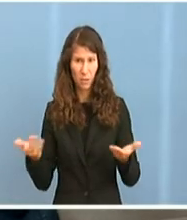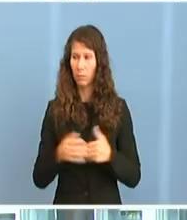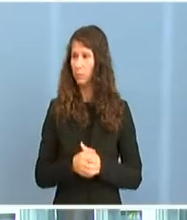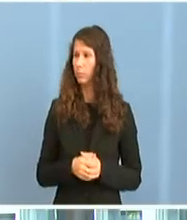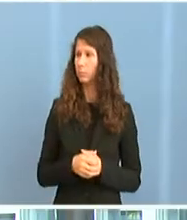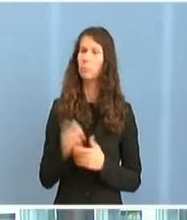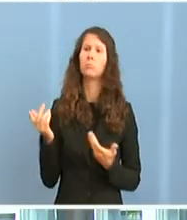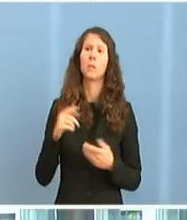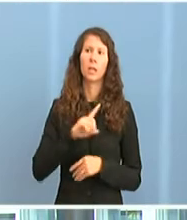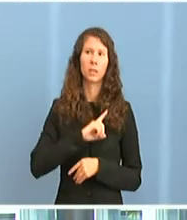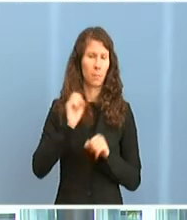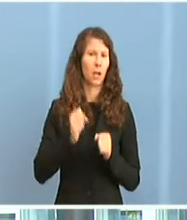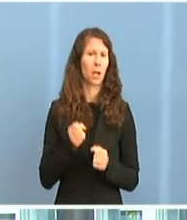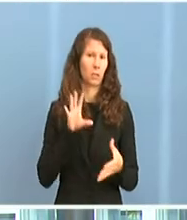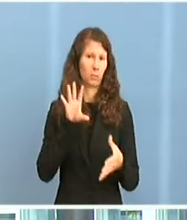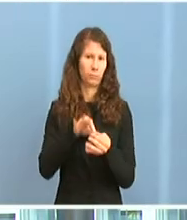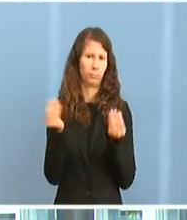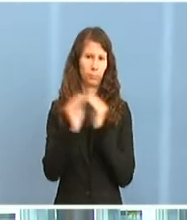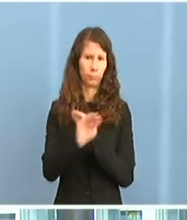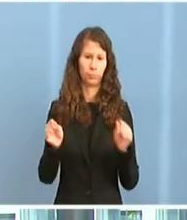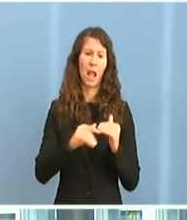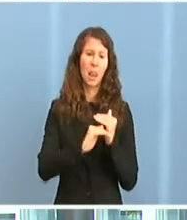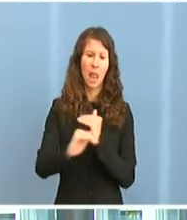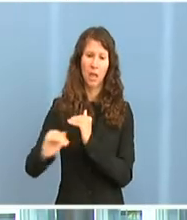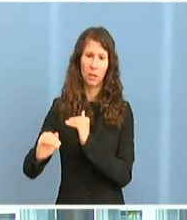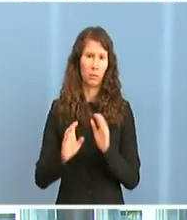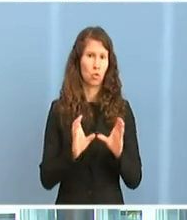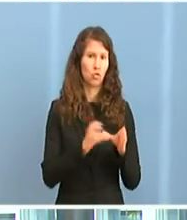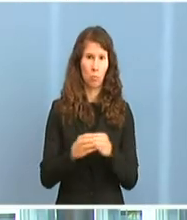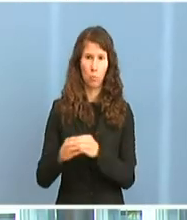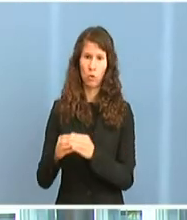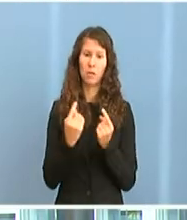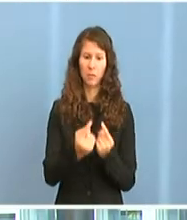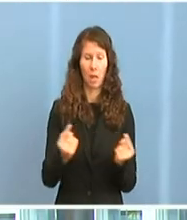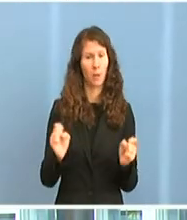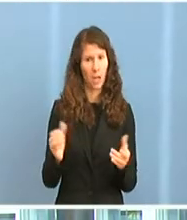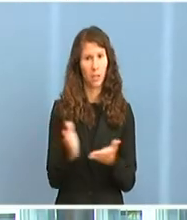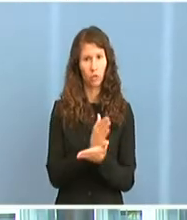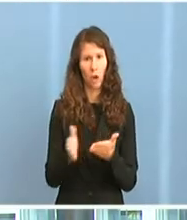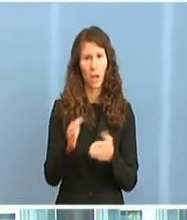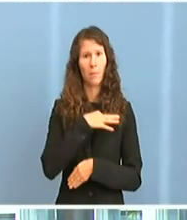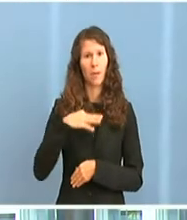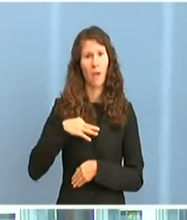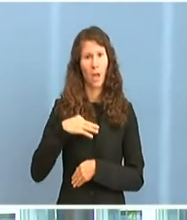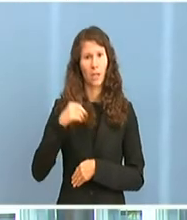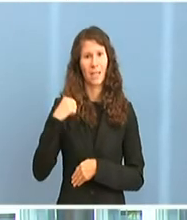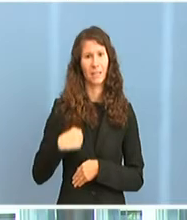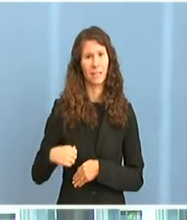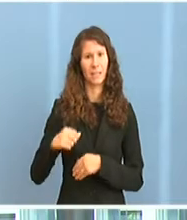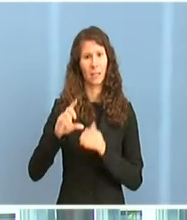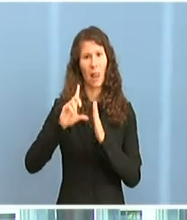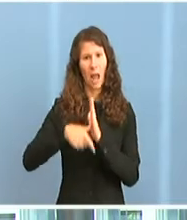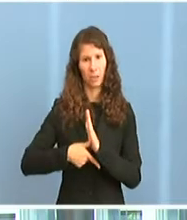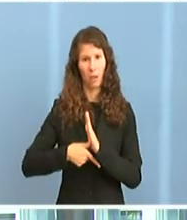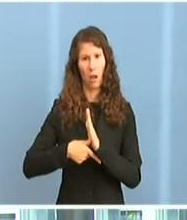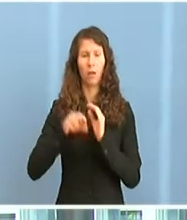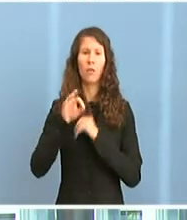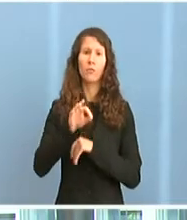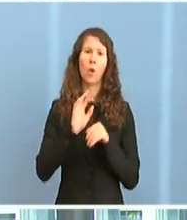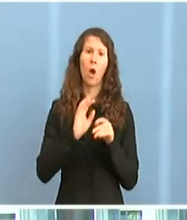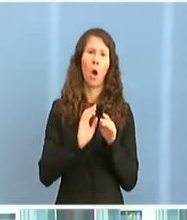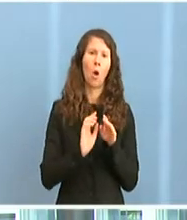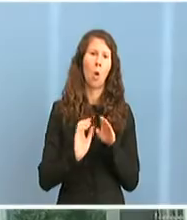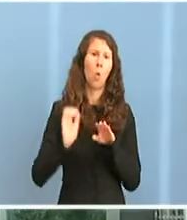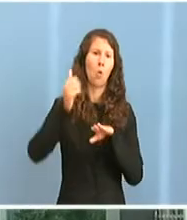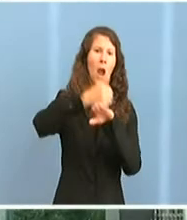Ich kann dazu Stellung nehmen. Den Ländern und Kommunen steht es frei, private Dienstleister zur Unterstützung bei ihren hoheitlichen Aufgaben zu